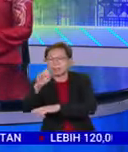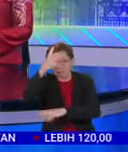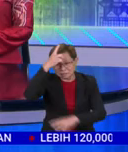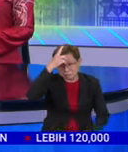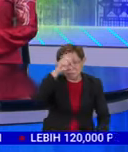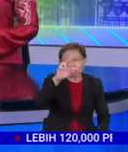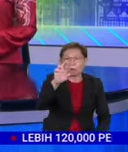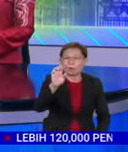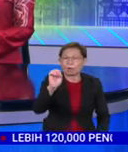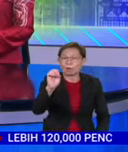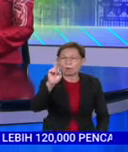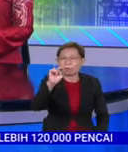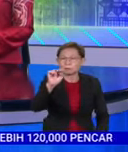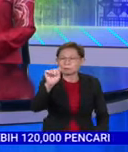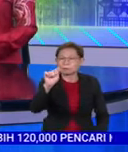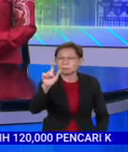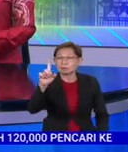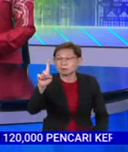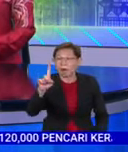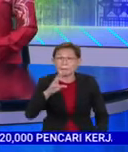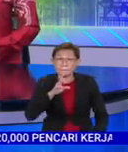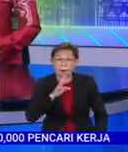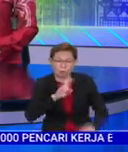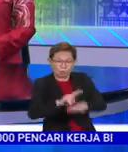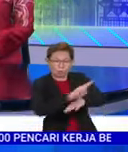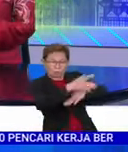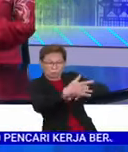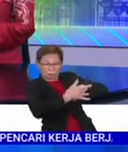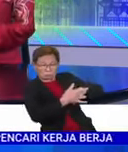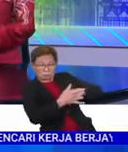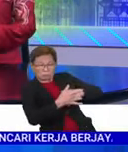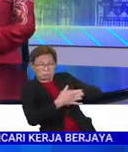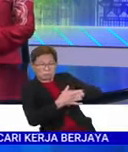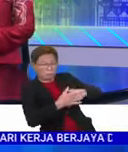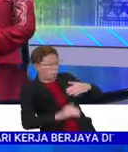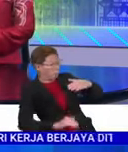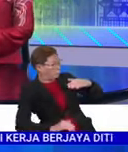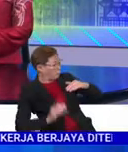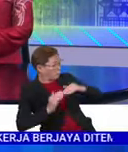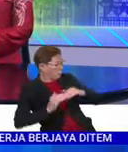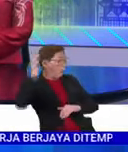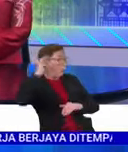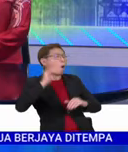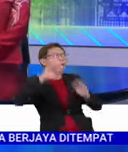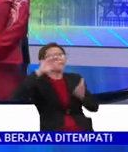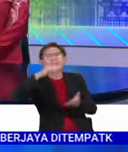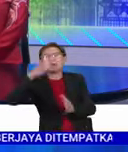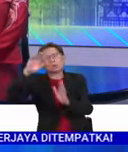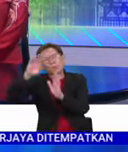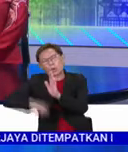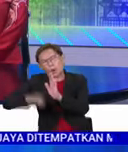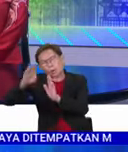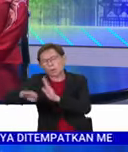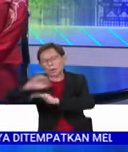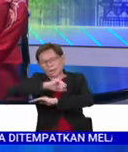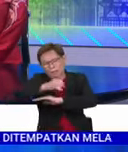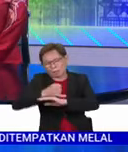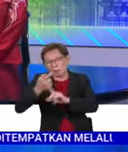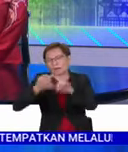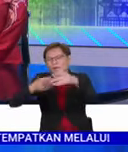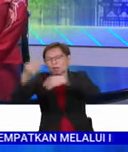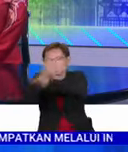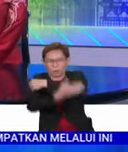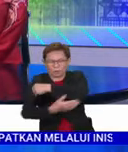Sri Dr. Ronald Kiandi berkata, penggunaan teknologi yang optimum mampu mengurangkan kebergantungan import dari